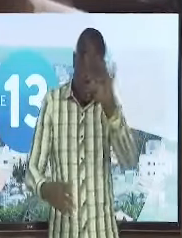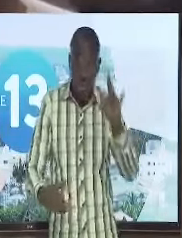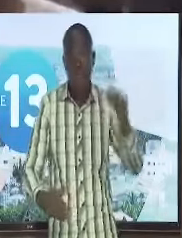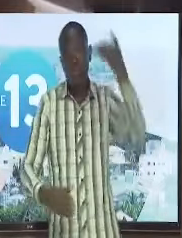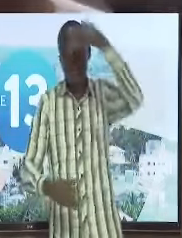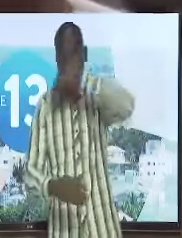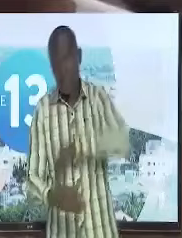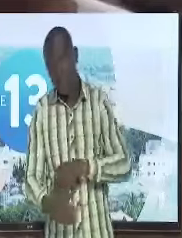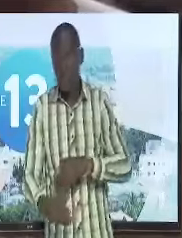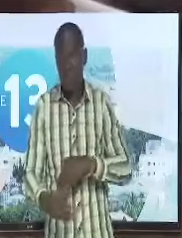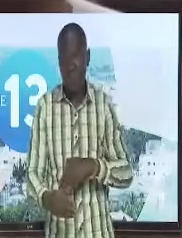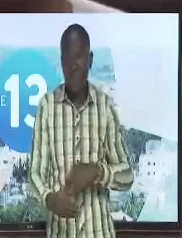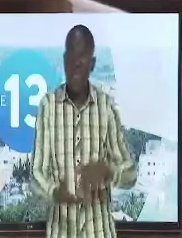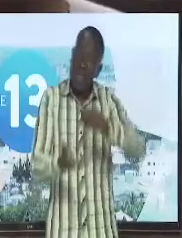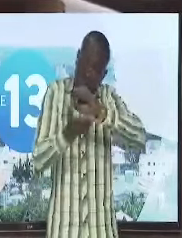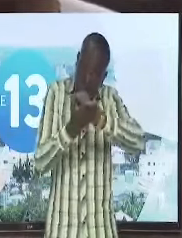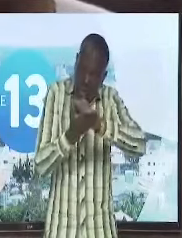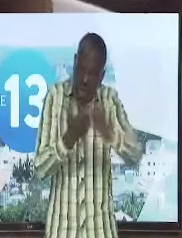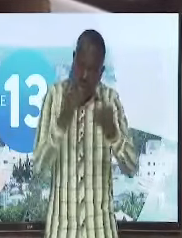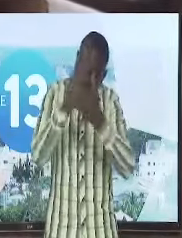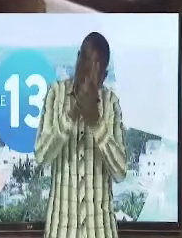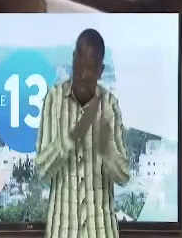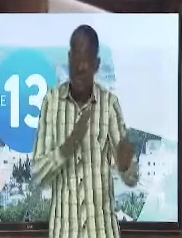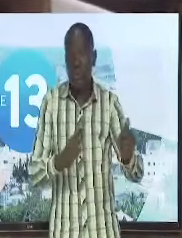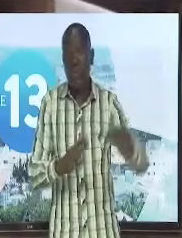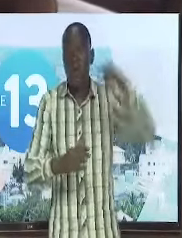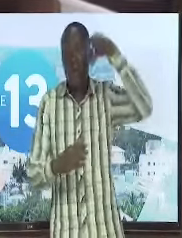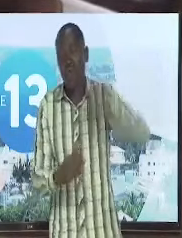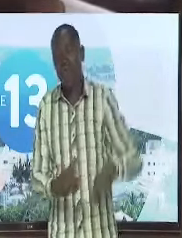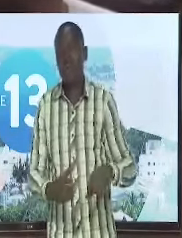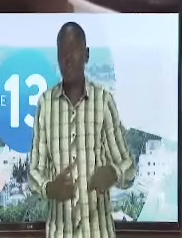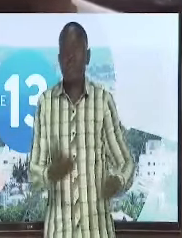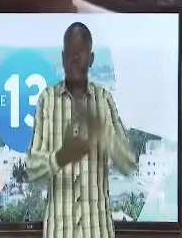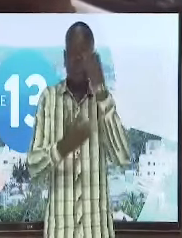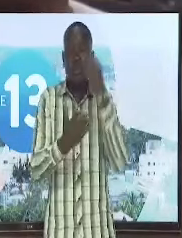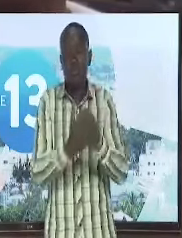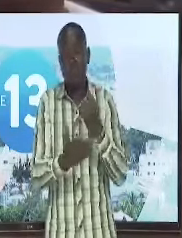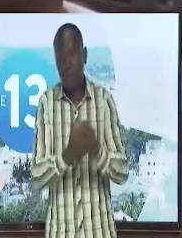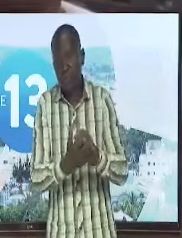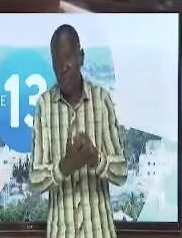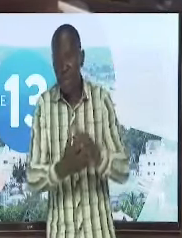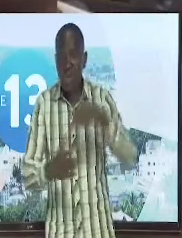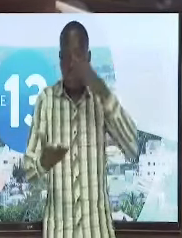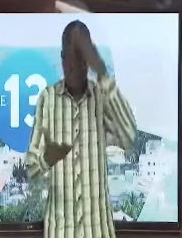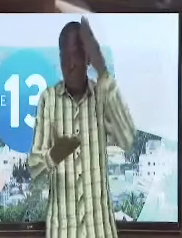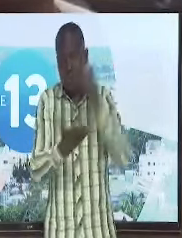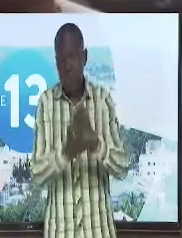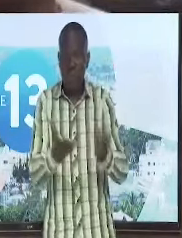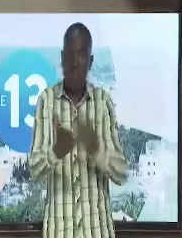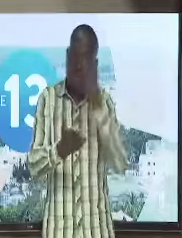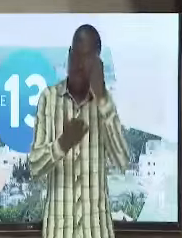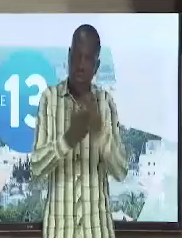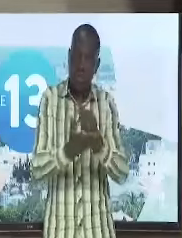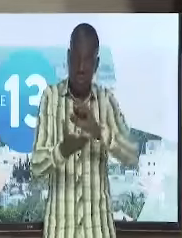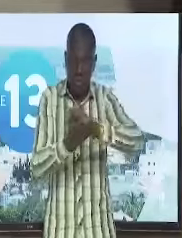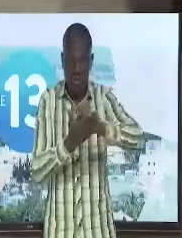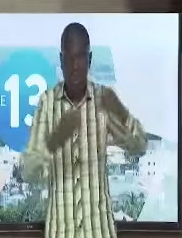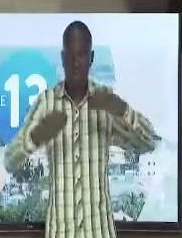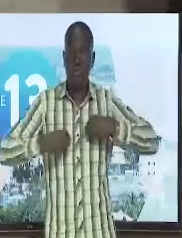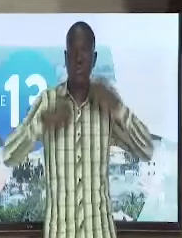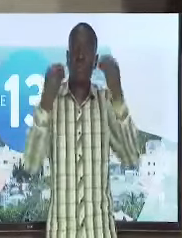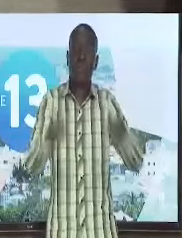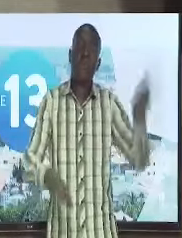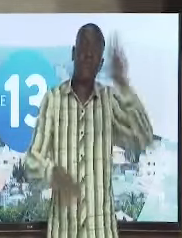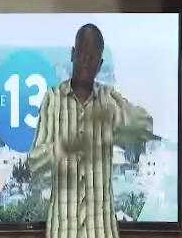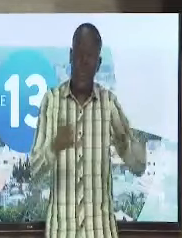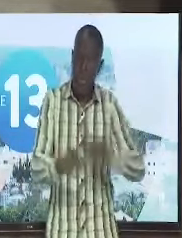bénéficier des soins de qualité et que l'argent ne soit pas une barrière financière à ces soins de santé. Depuis sa mise en